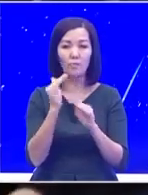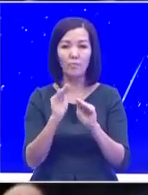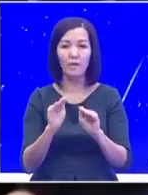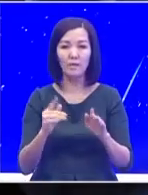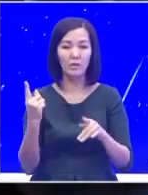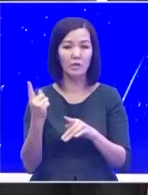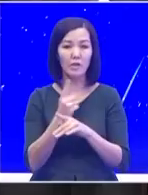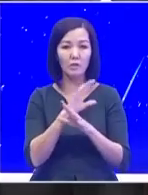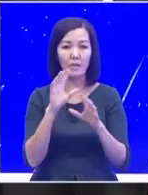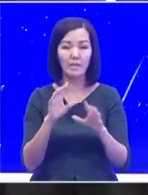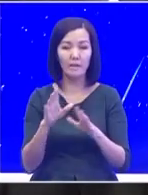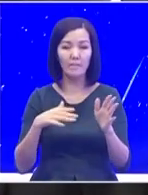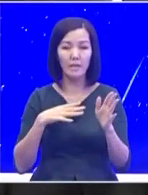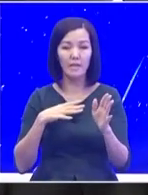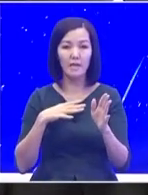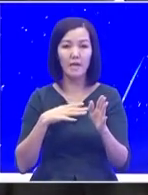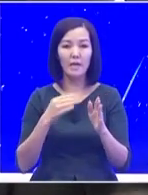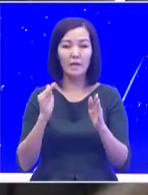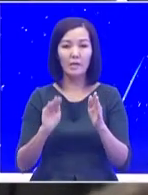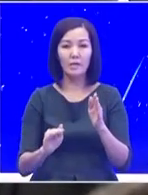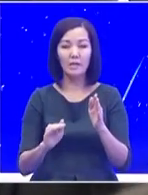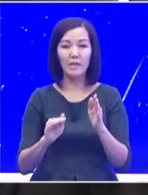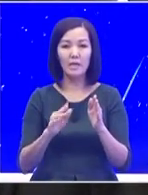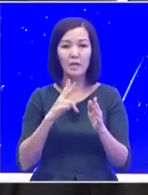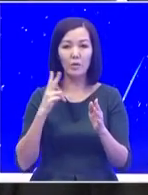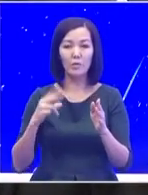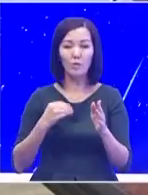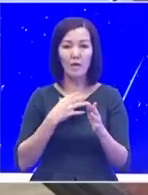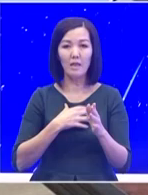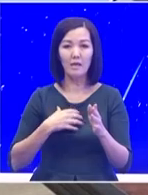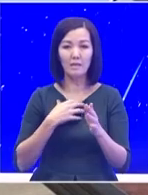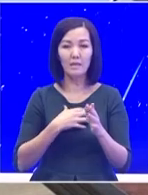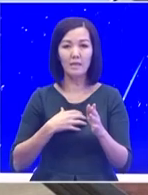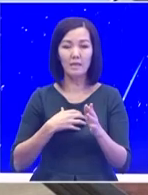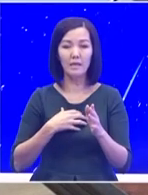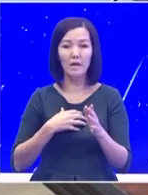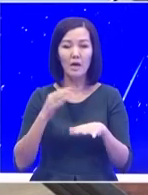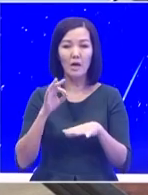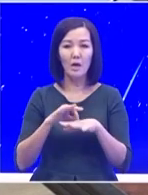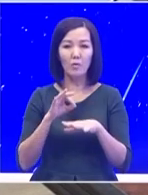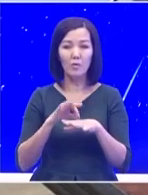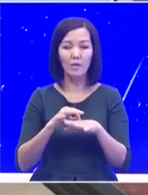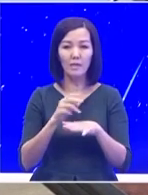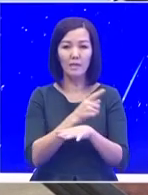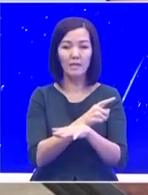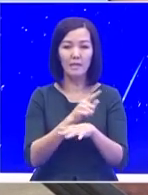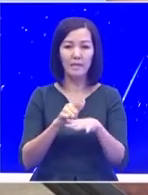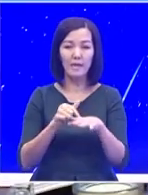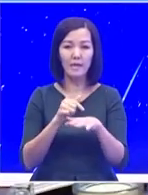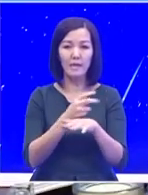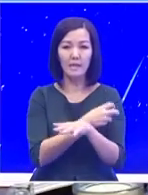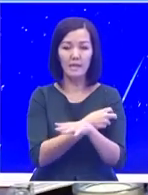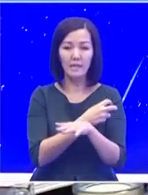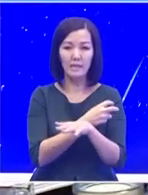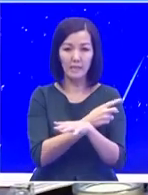бір өзі асырап келеді. Қолындағы кенже қызының жағдайы алаңдатады. Басына су жиналып қалған, дәрігерлердің анемия деген